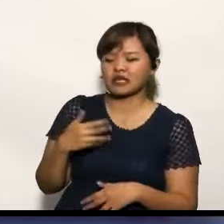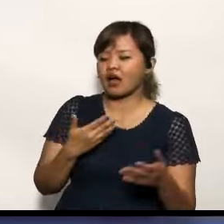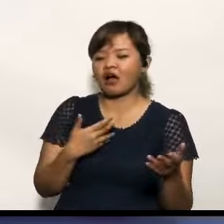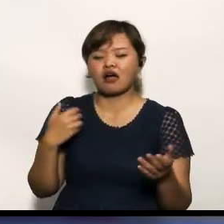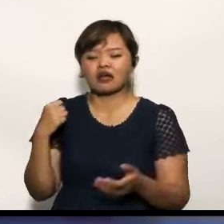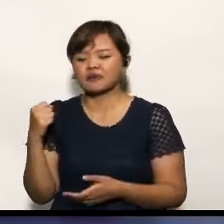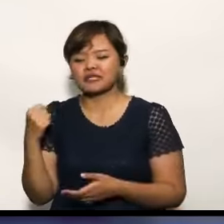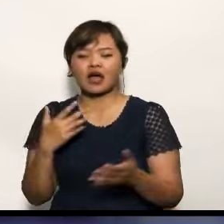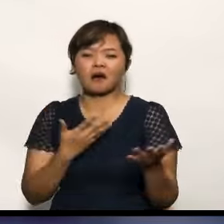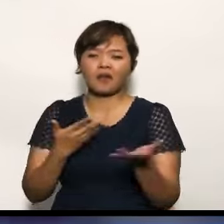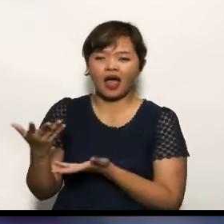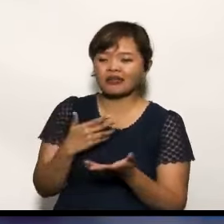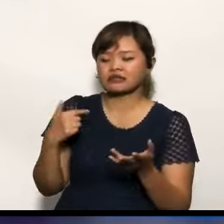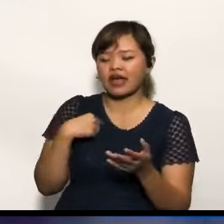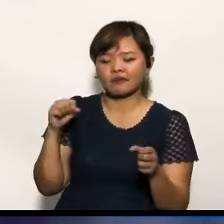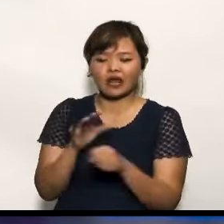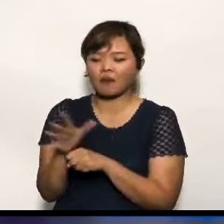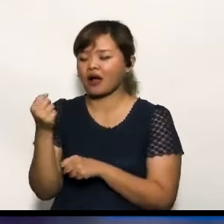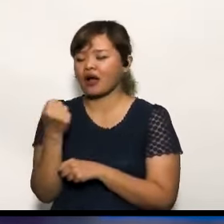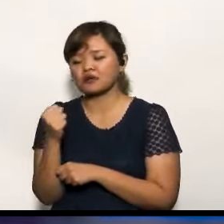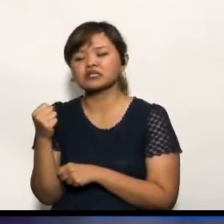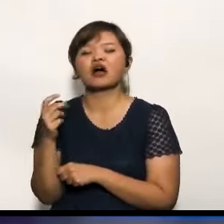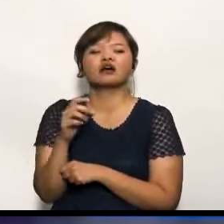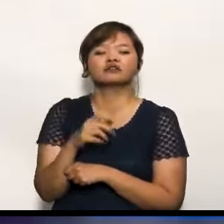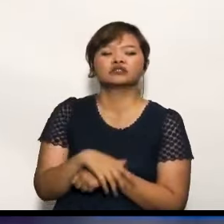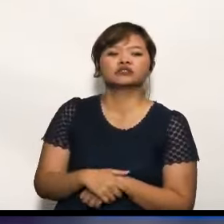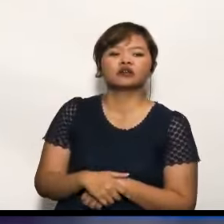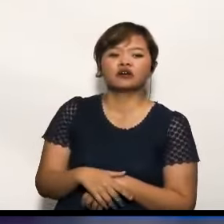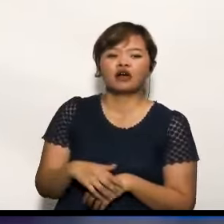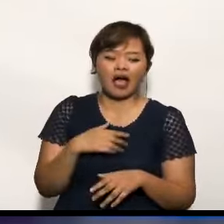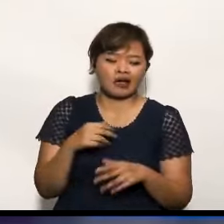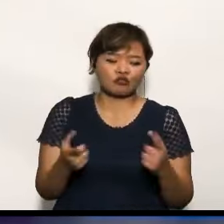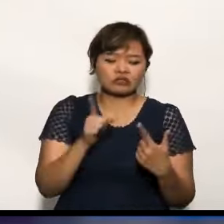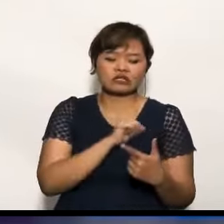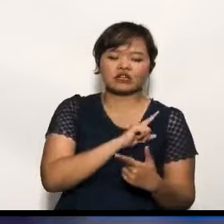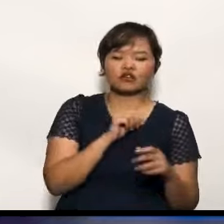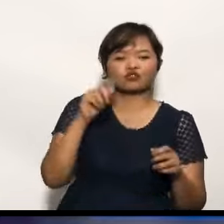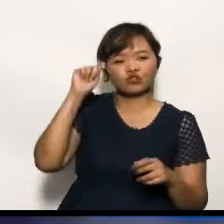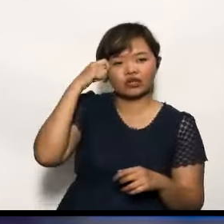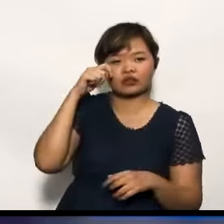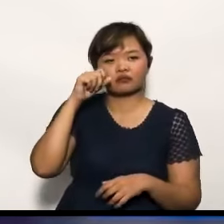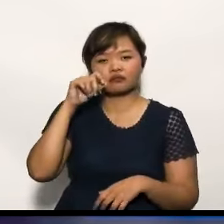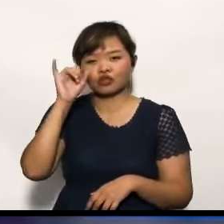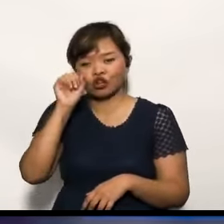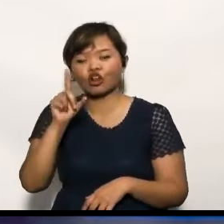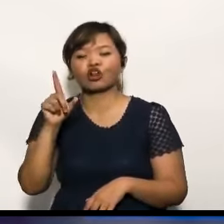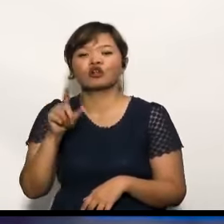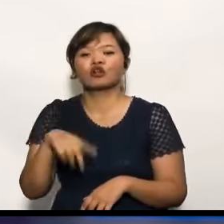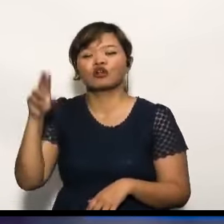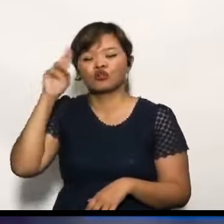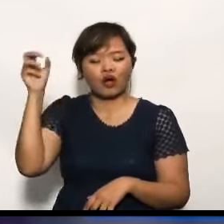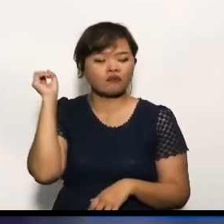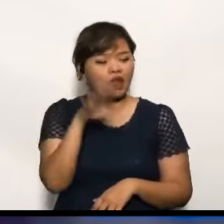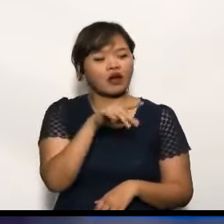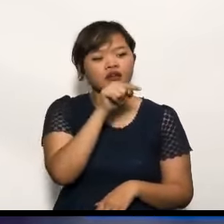melayani, saya gak mungkin bisa memberi dampak. Aduh, ngurus hidup aja udah susah. That's you. God is telling